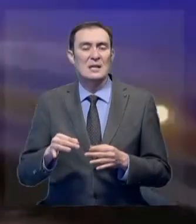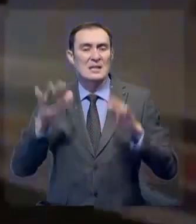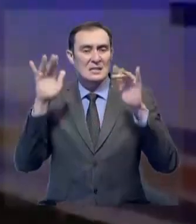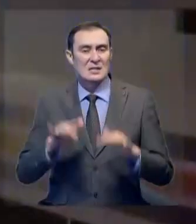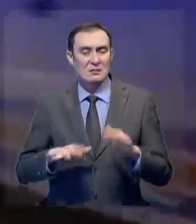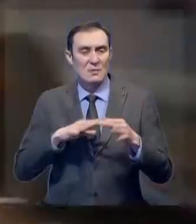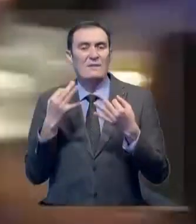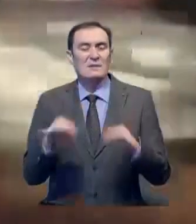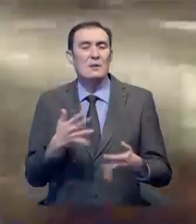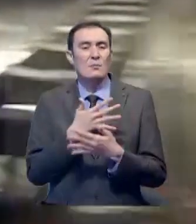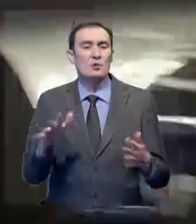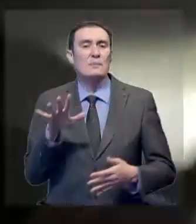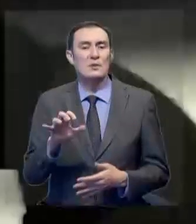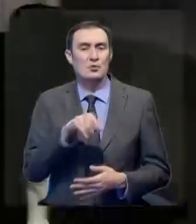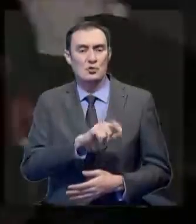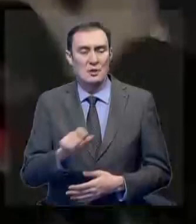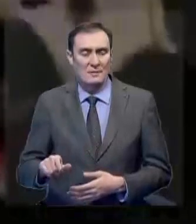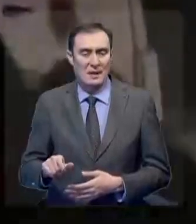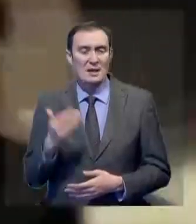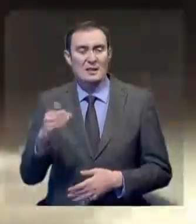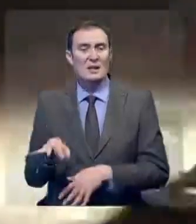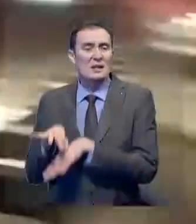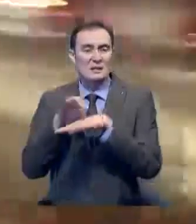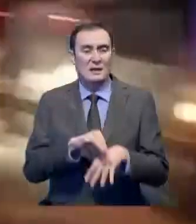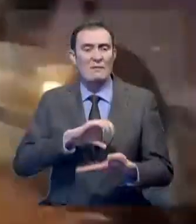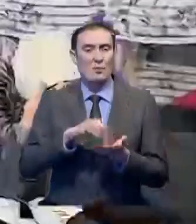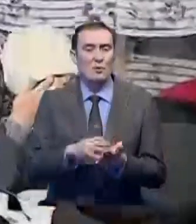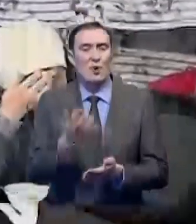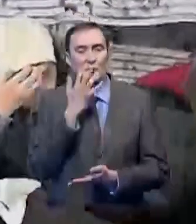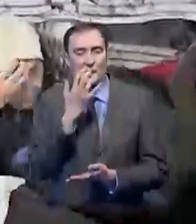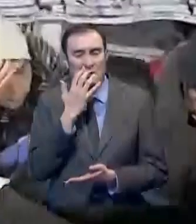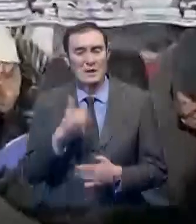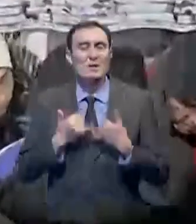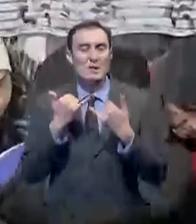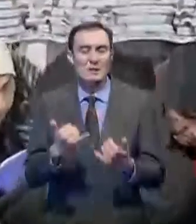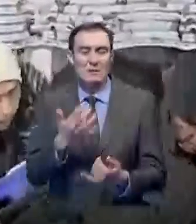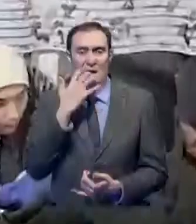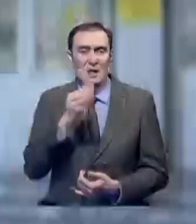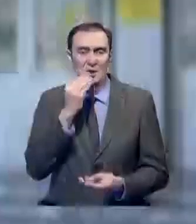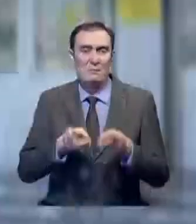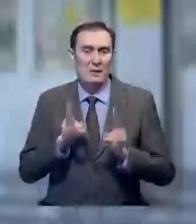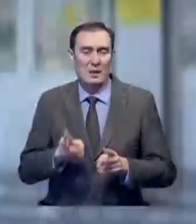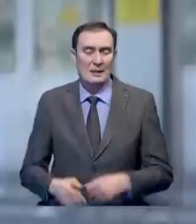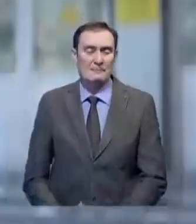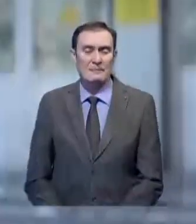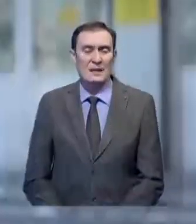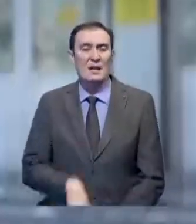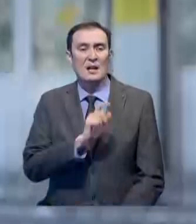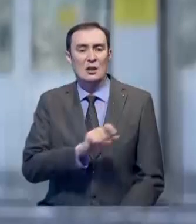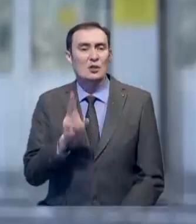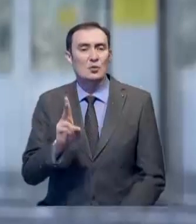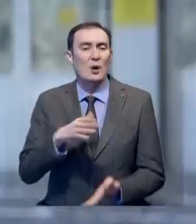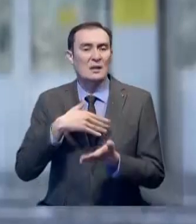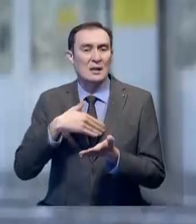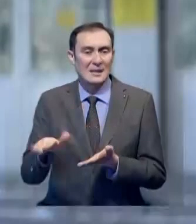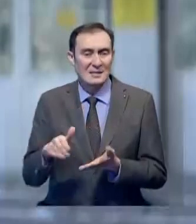плена вызволили больше 500 человек. Их доставили в пункты обогрева и предоставили горячее питание. Тех граждан, которые отказались